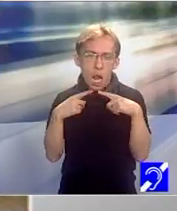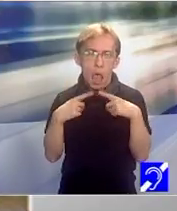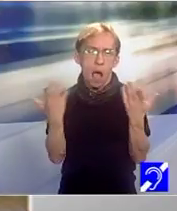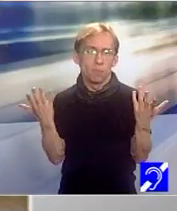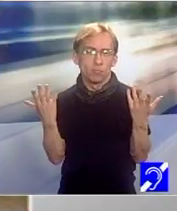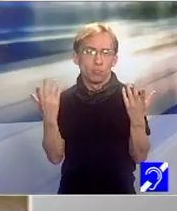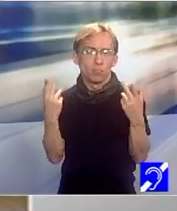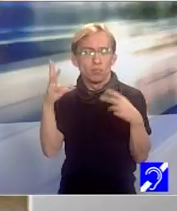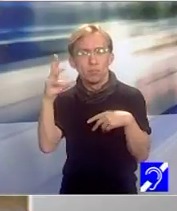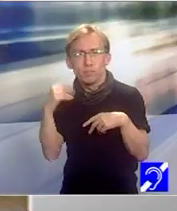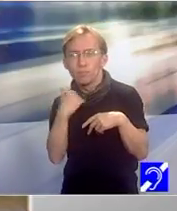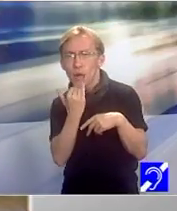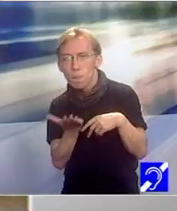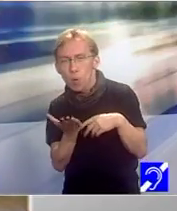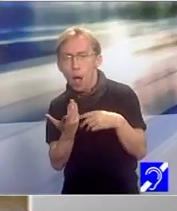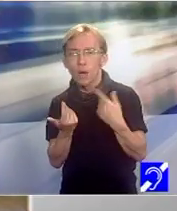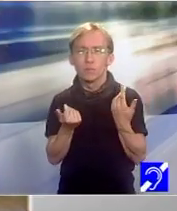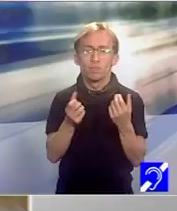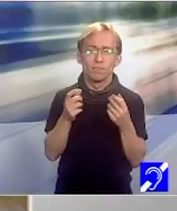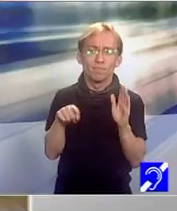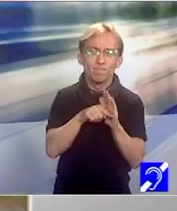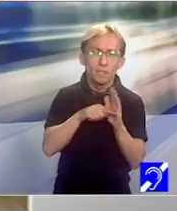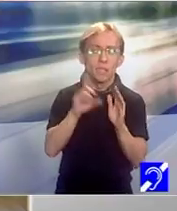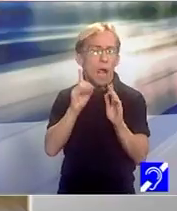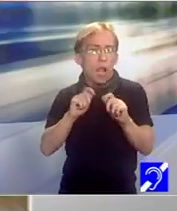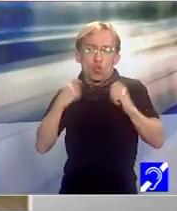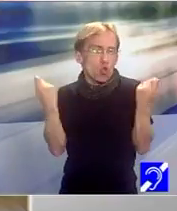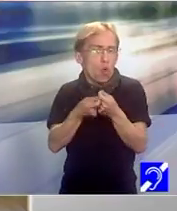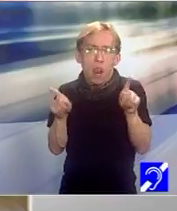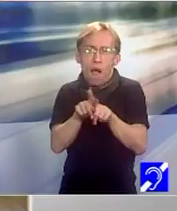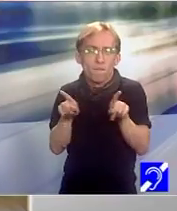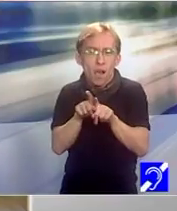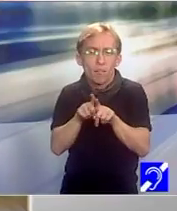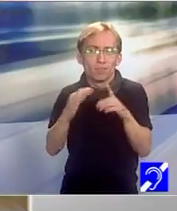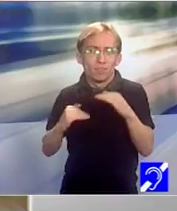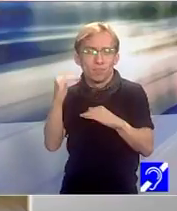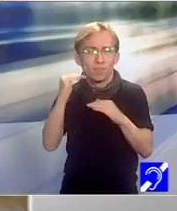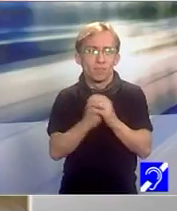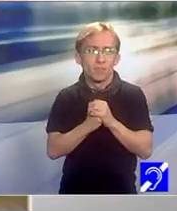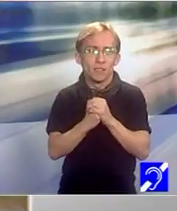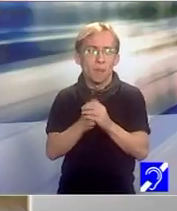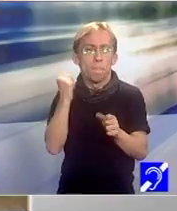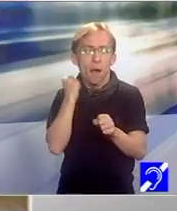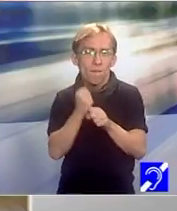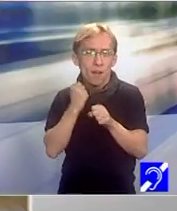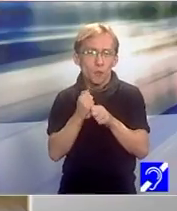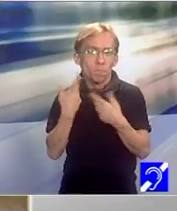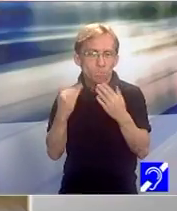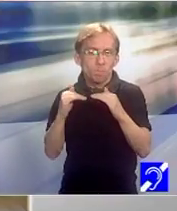în care ar vrea să mai tragă un pic pe dreapta, dar tragem de noi. Tragem de noi și mai ales acum